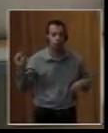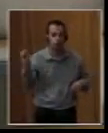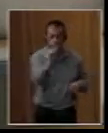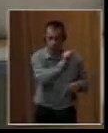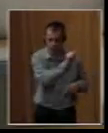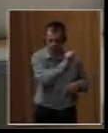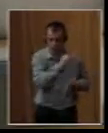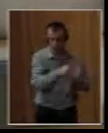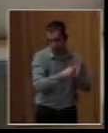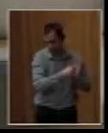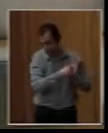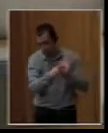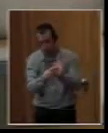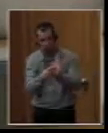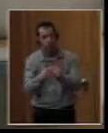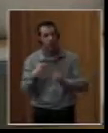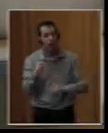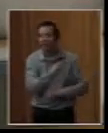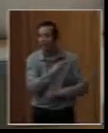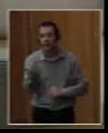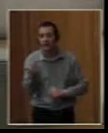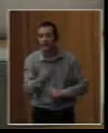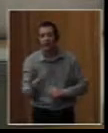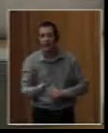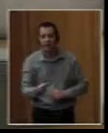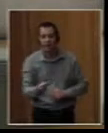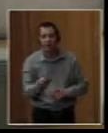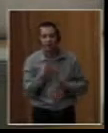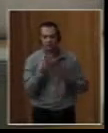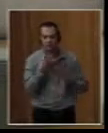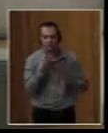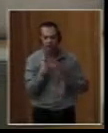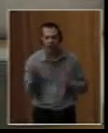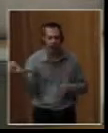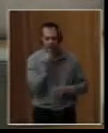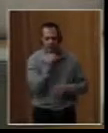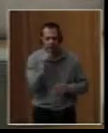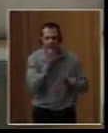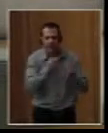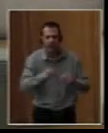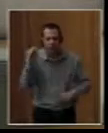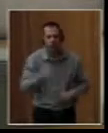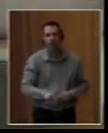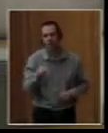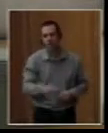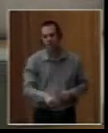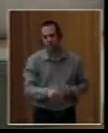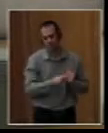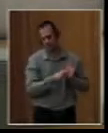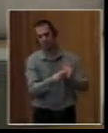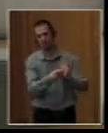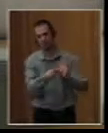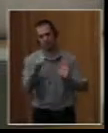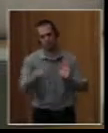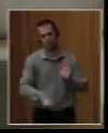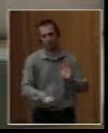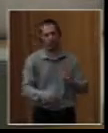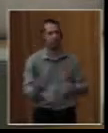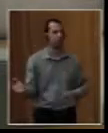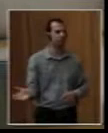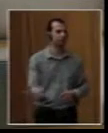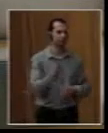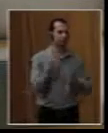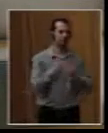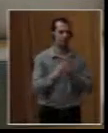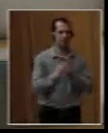τα θέματα που είναι προς άμεση αποκατάσταση, όπως για παράδειγμα